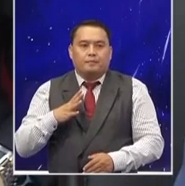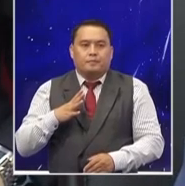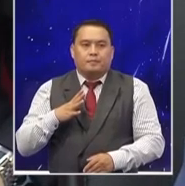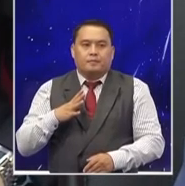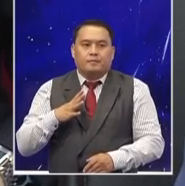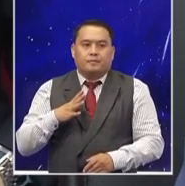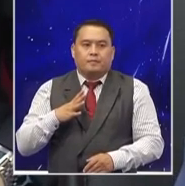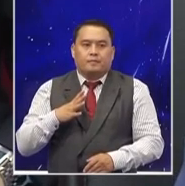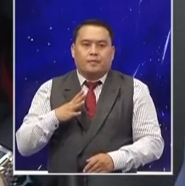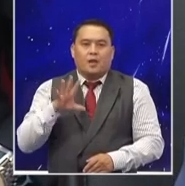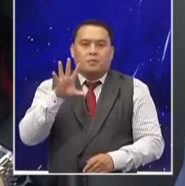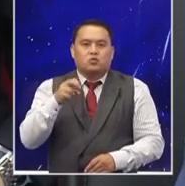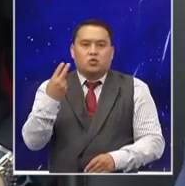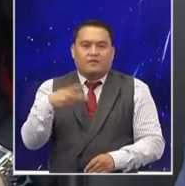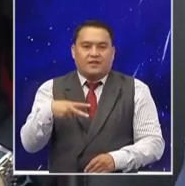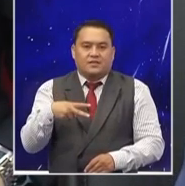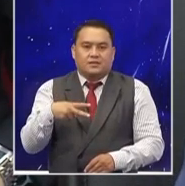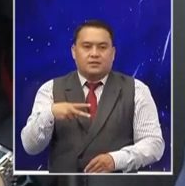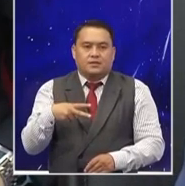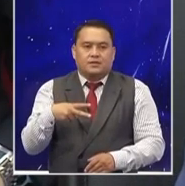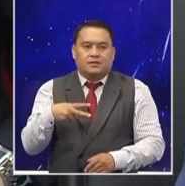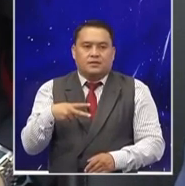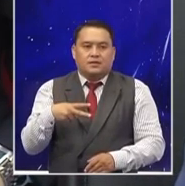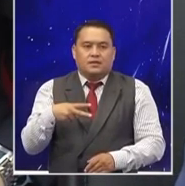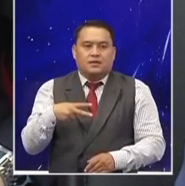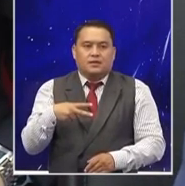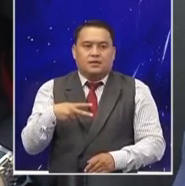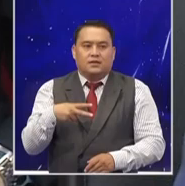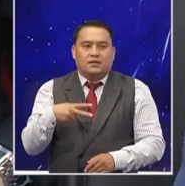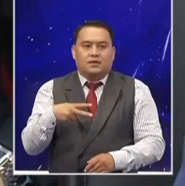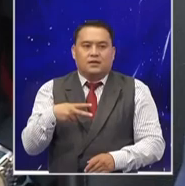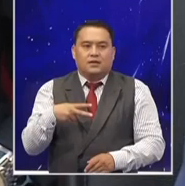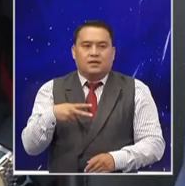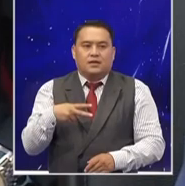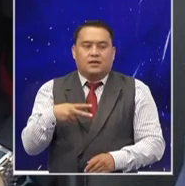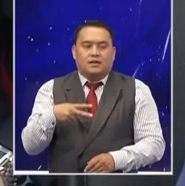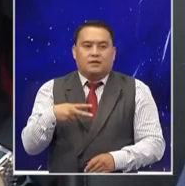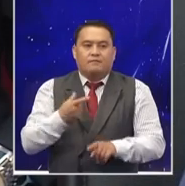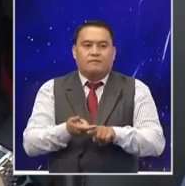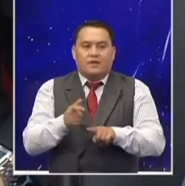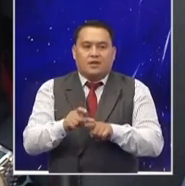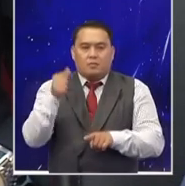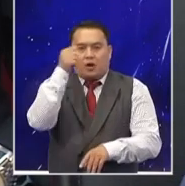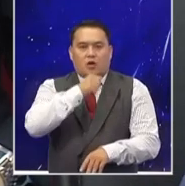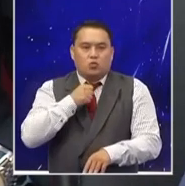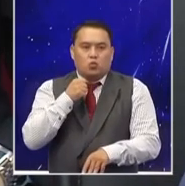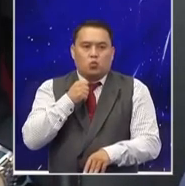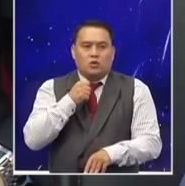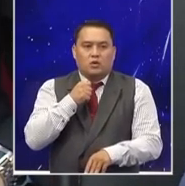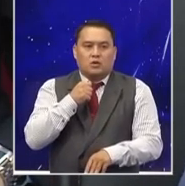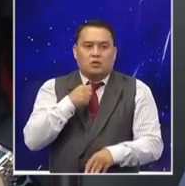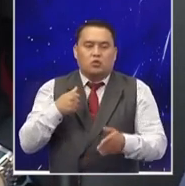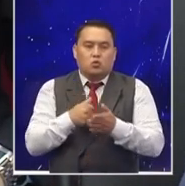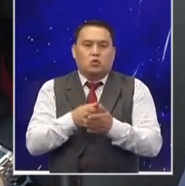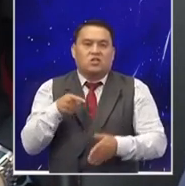было 520 инфекционные сколько места там в этом 1 категории довели до